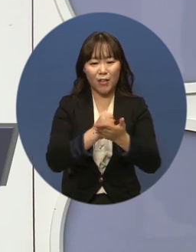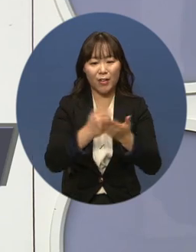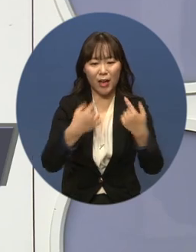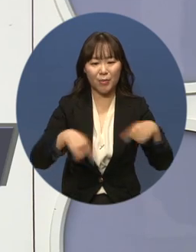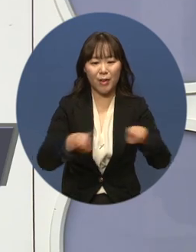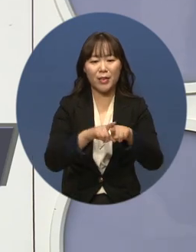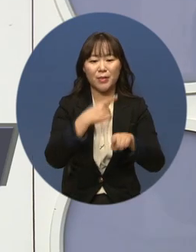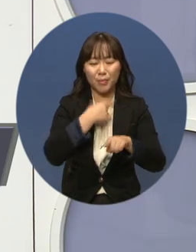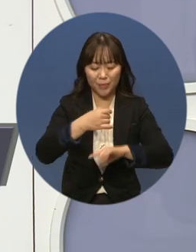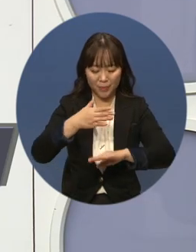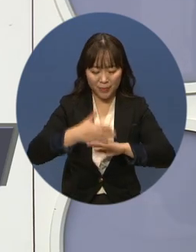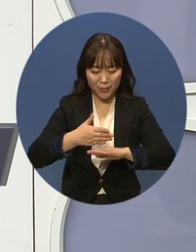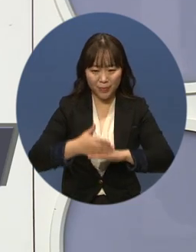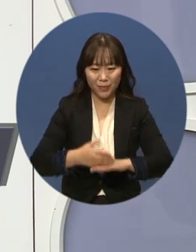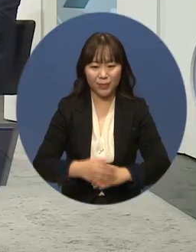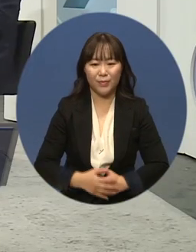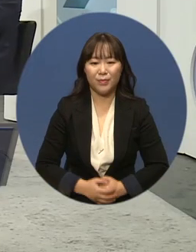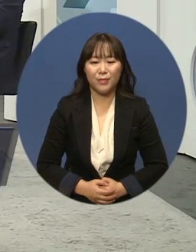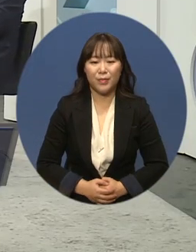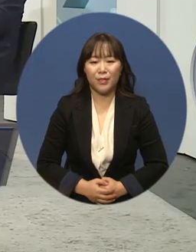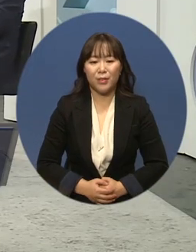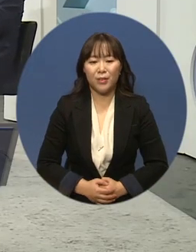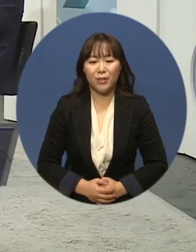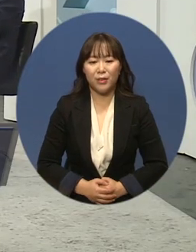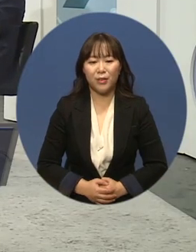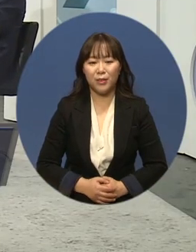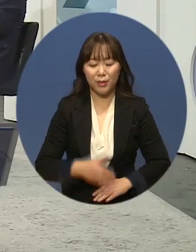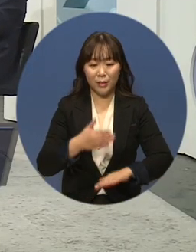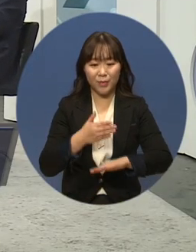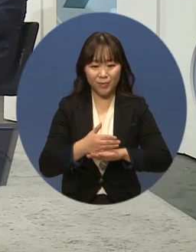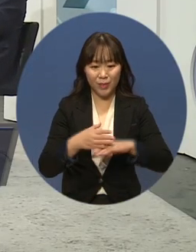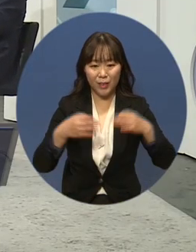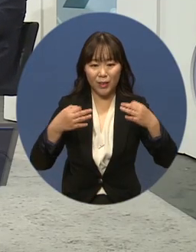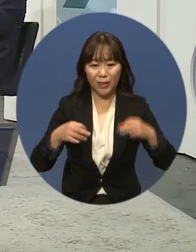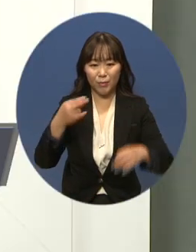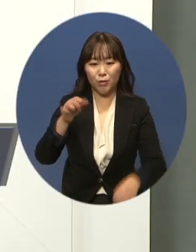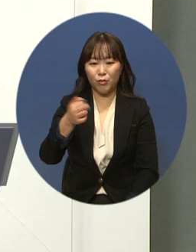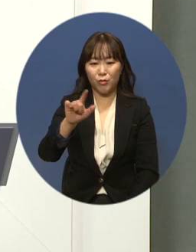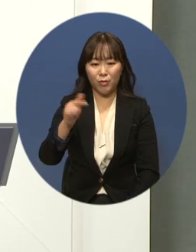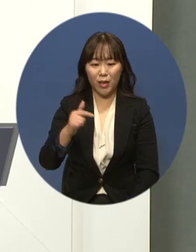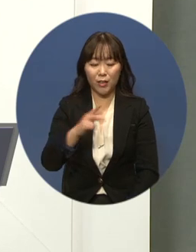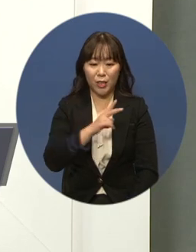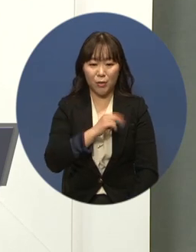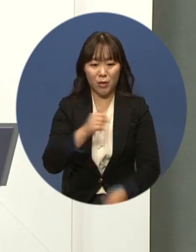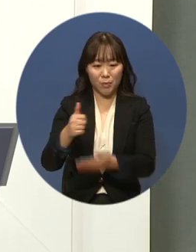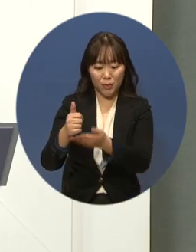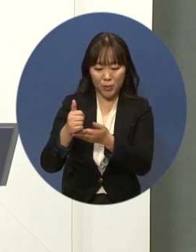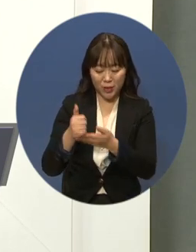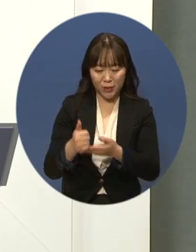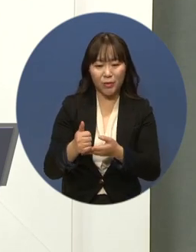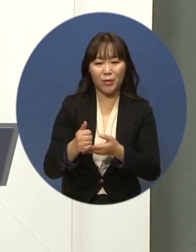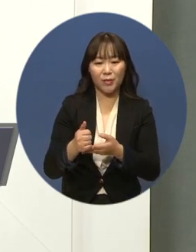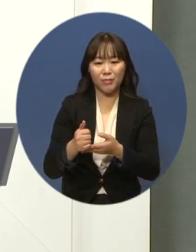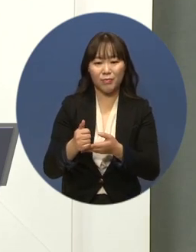기원 드립니다. 고맙습니다. 감사합니다. 김두관 의원님을 모시고